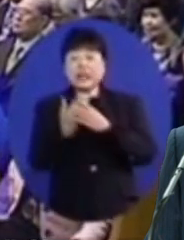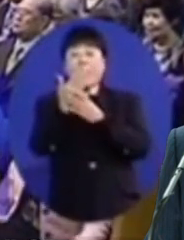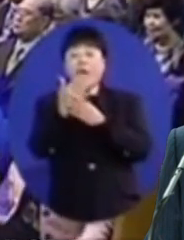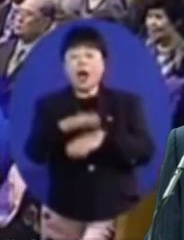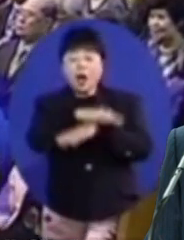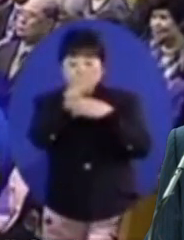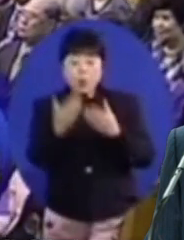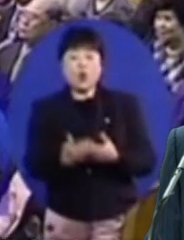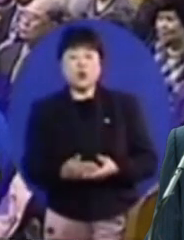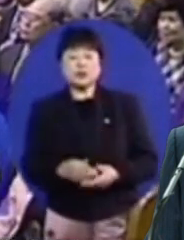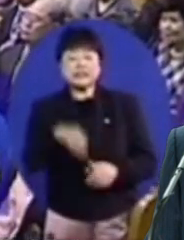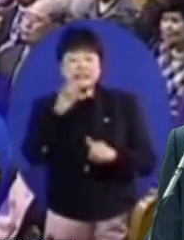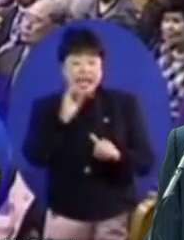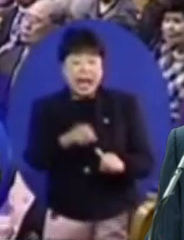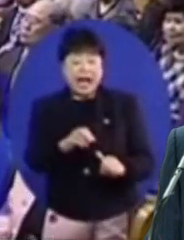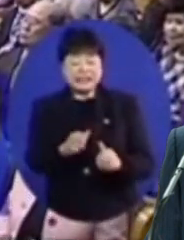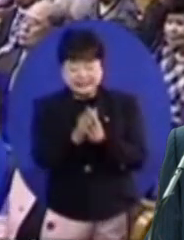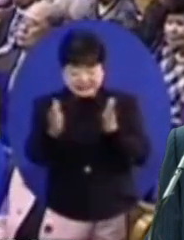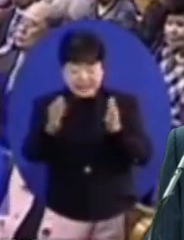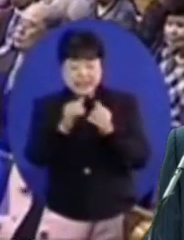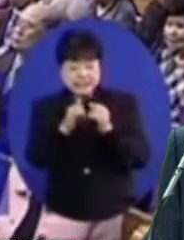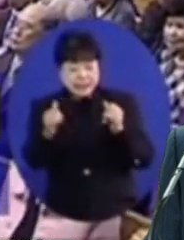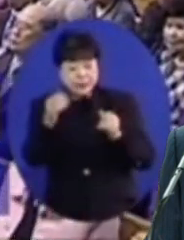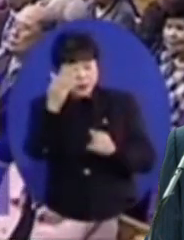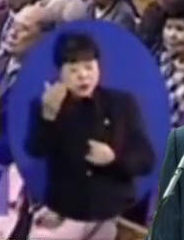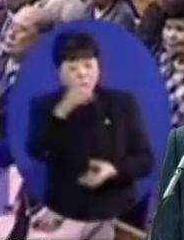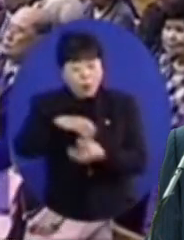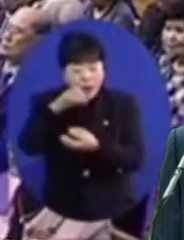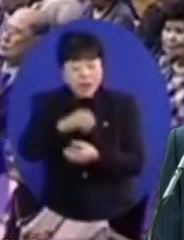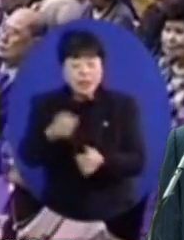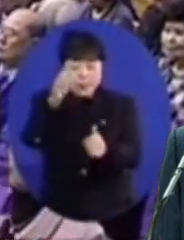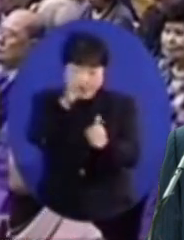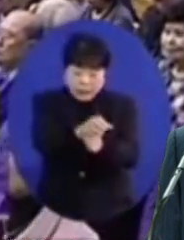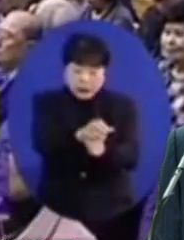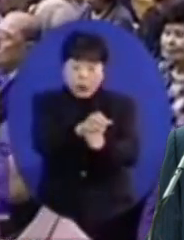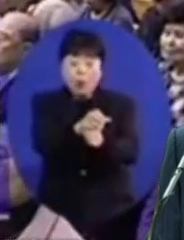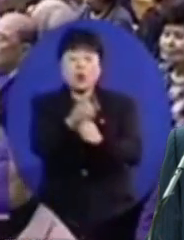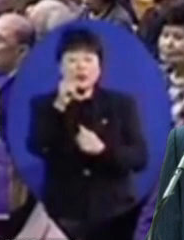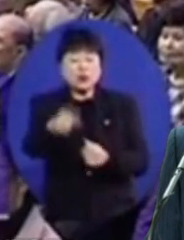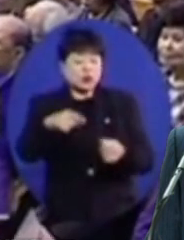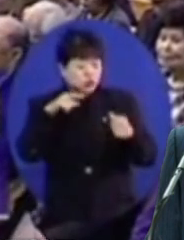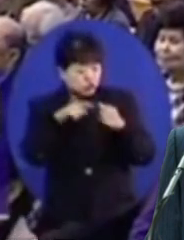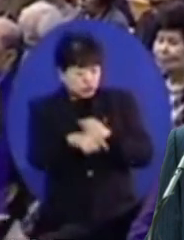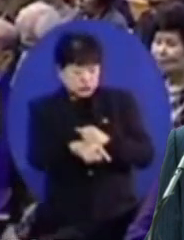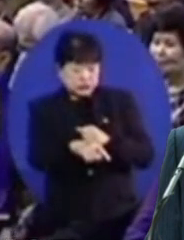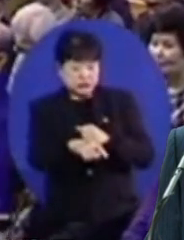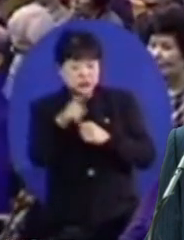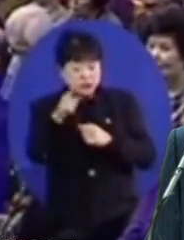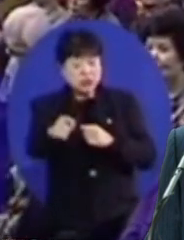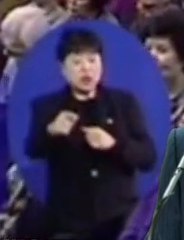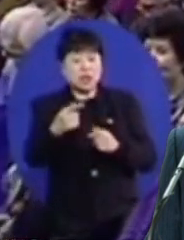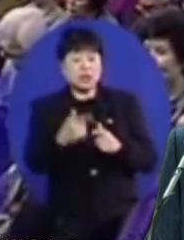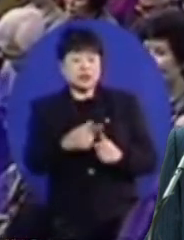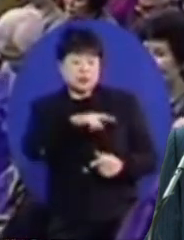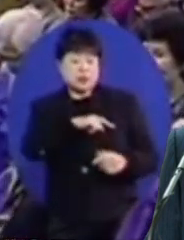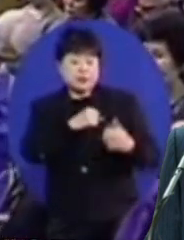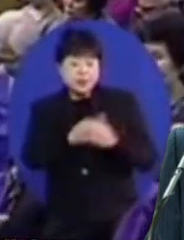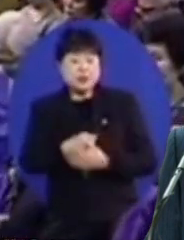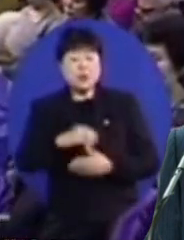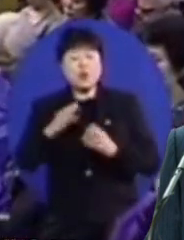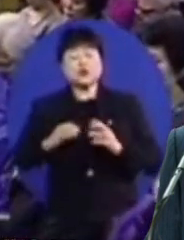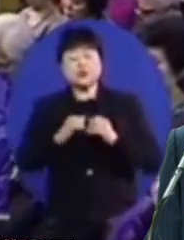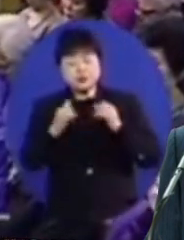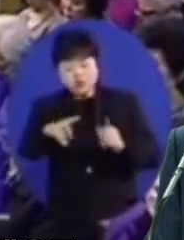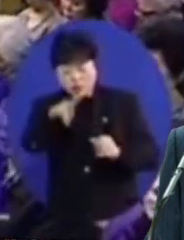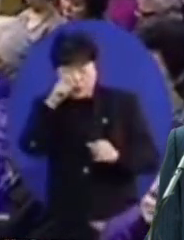것은 지나는 시작이니라 그때 사람들이 너희를 환란에 보여주겠으며 너희를 죽이리니 너희가 내 이름 때문에 모든 민족에게